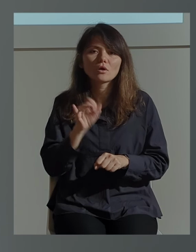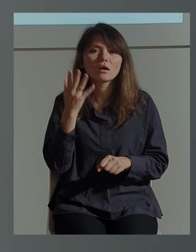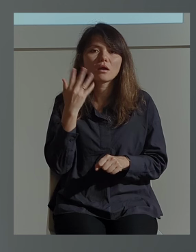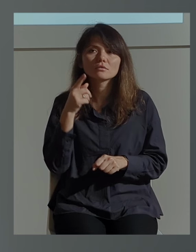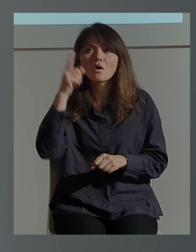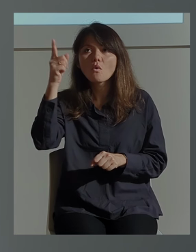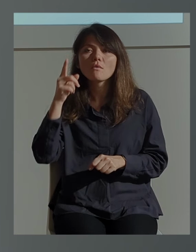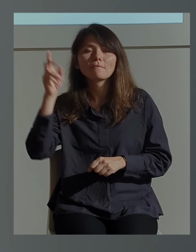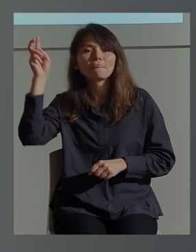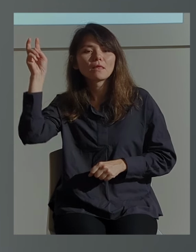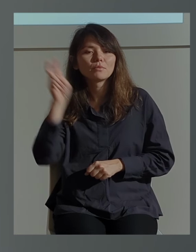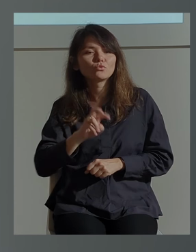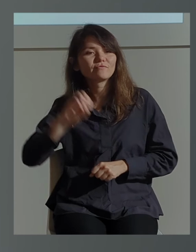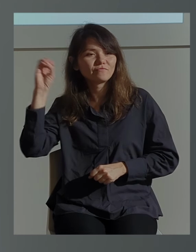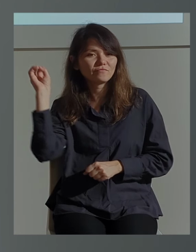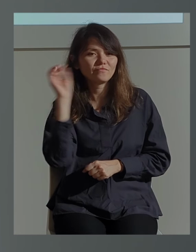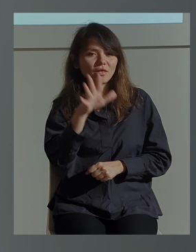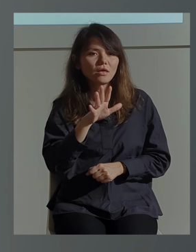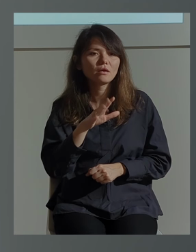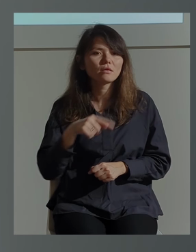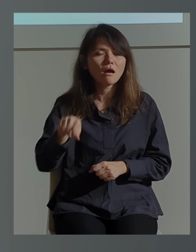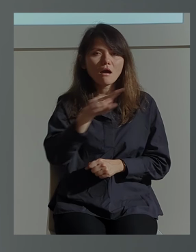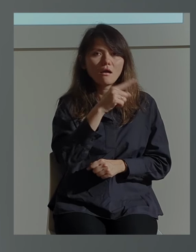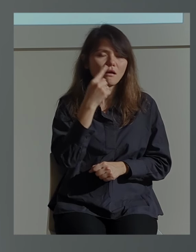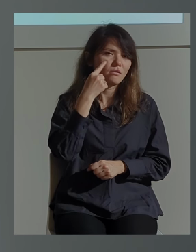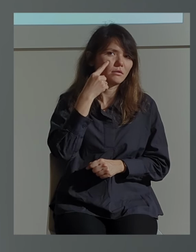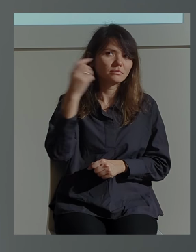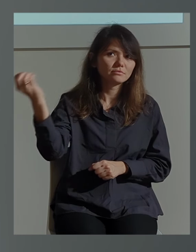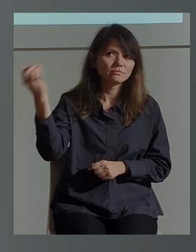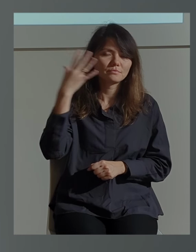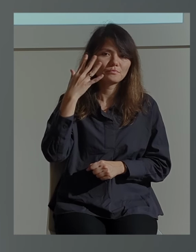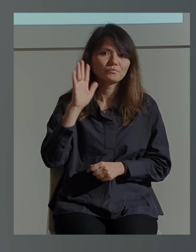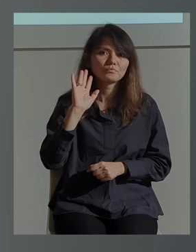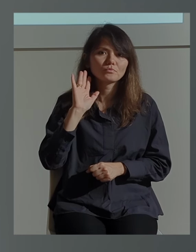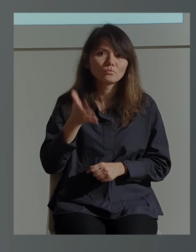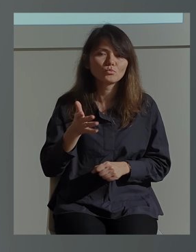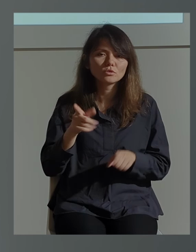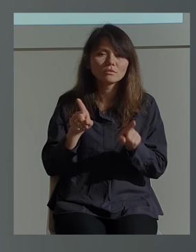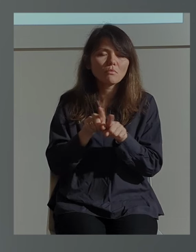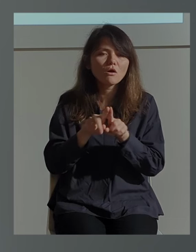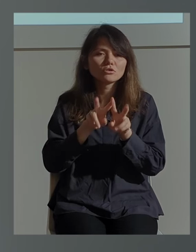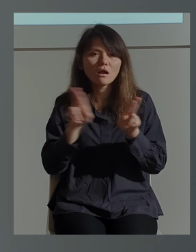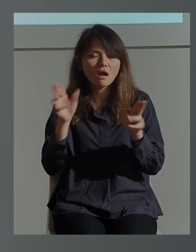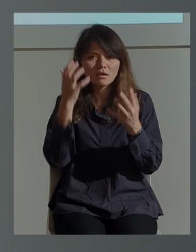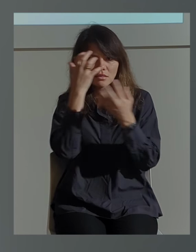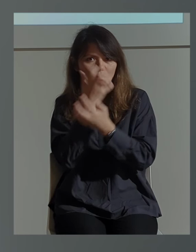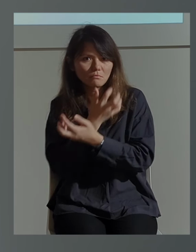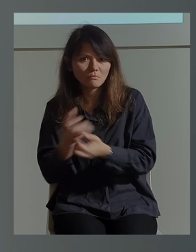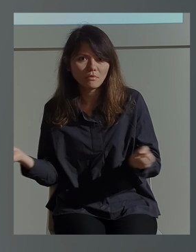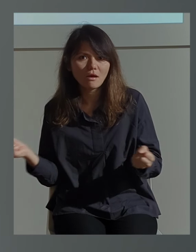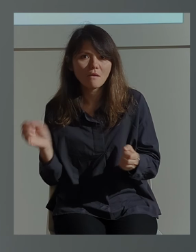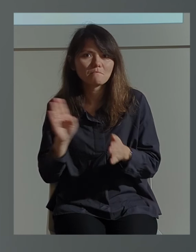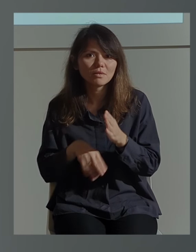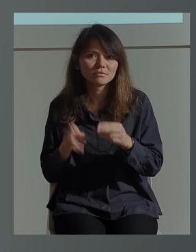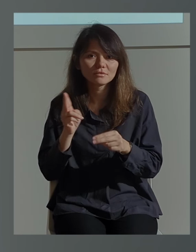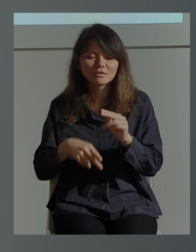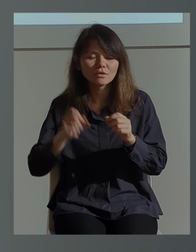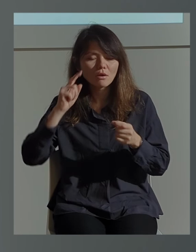в свом божественном свете для нашего некого глаза этот Божественный свет будет бесконечной тьмой Вот то есть что-то